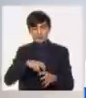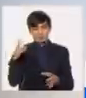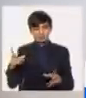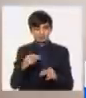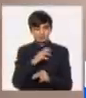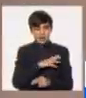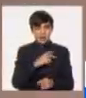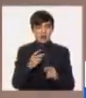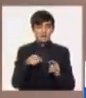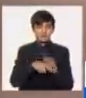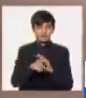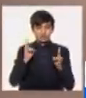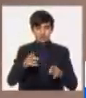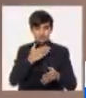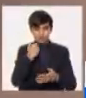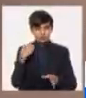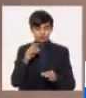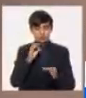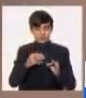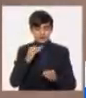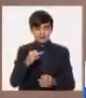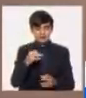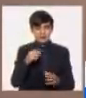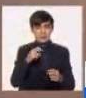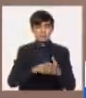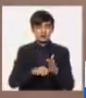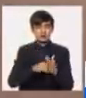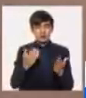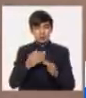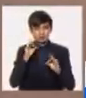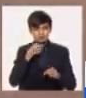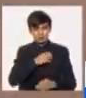раз обошлось без жертв. Комиссия озвучила версии причин крушения.